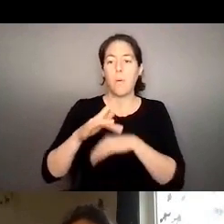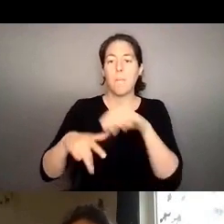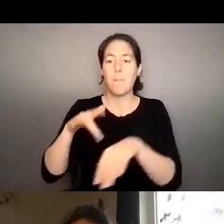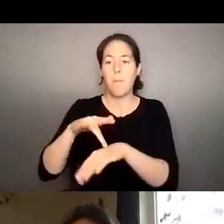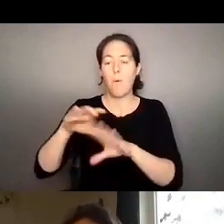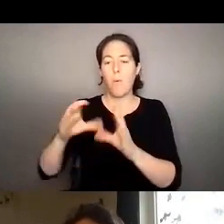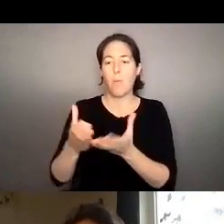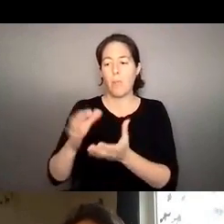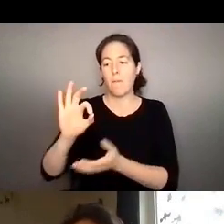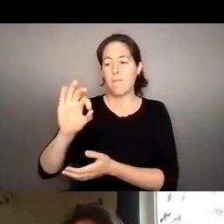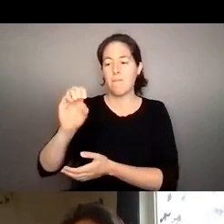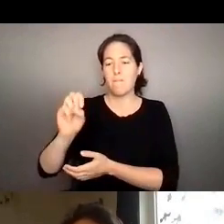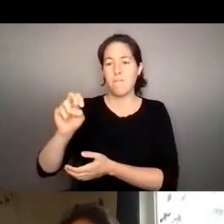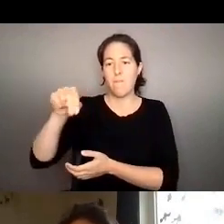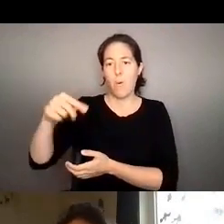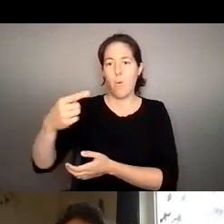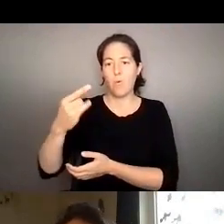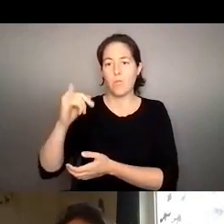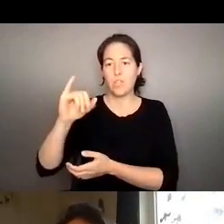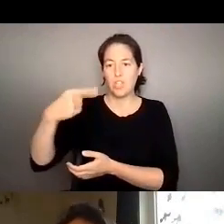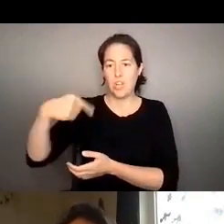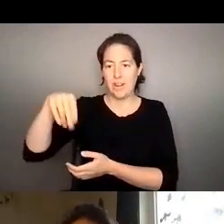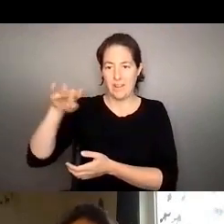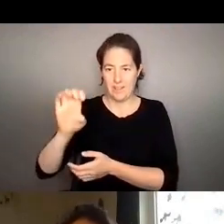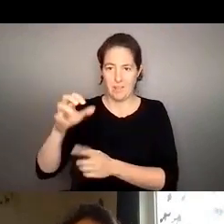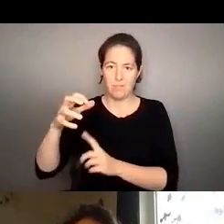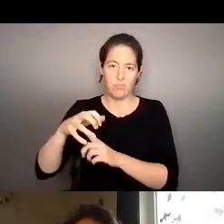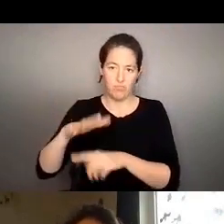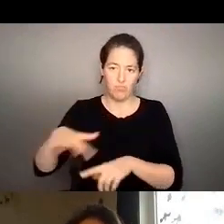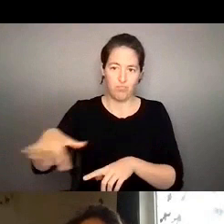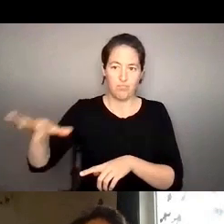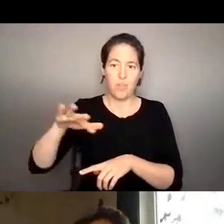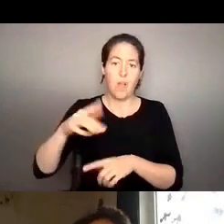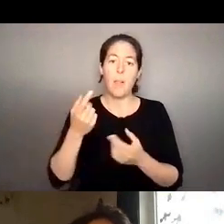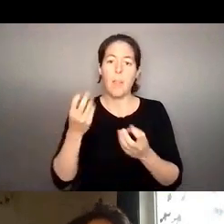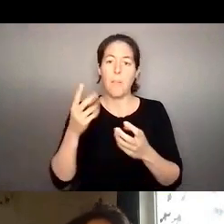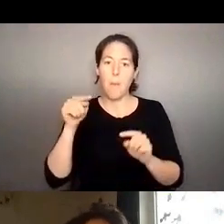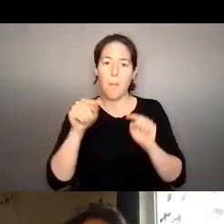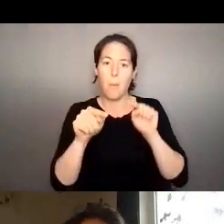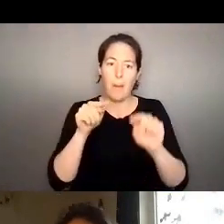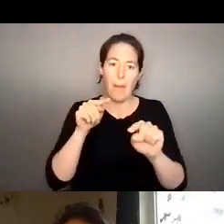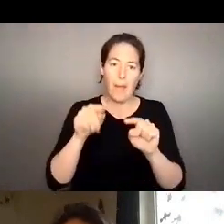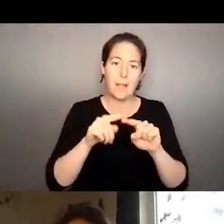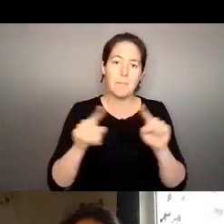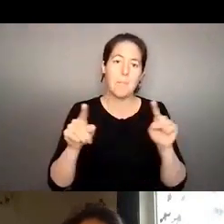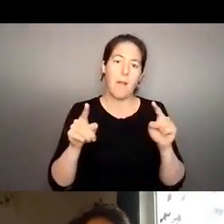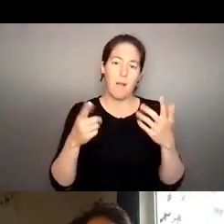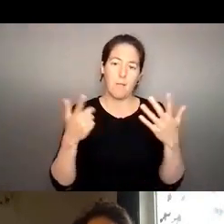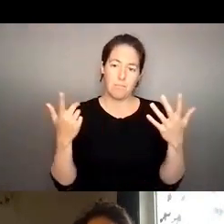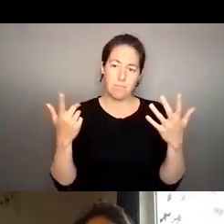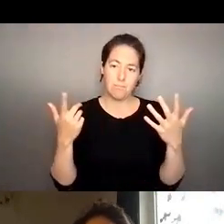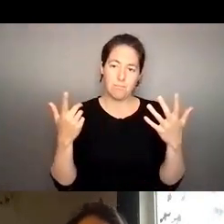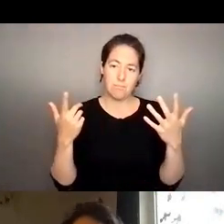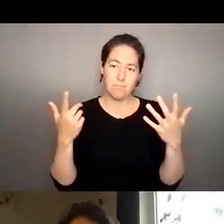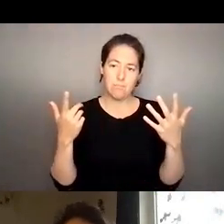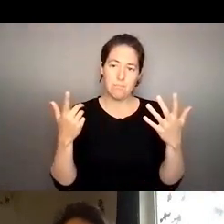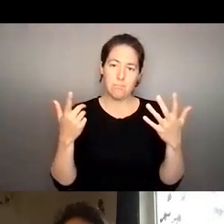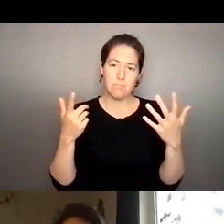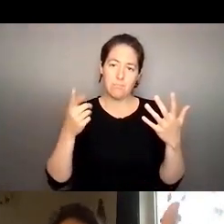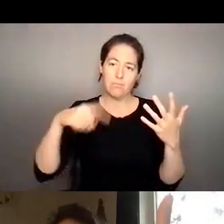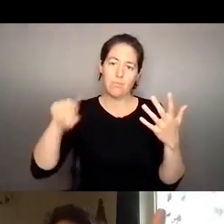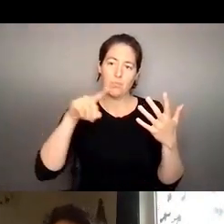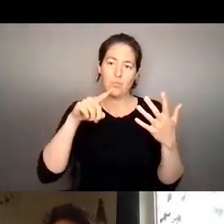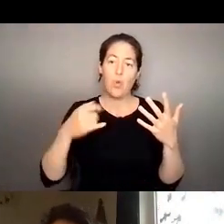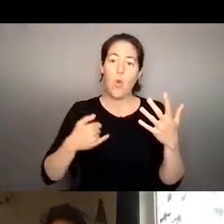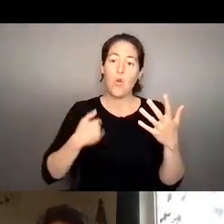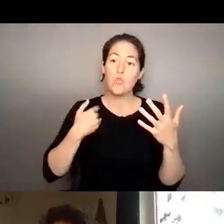Donc, je n'ai pas de pointeur, là, fait que je vais référer, là, mais je sais que c'est pas un défi générationnel pour vous. Les plus jeunes,